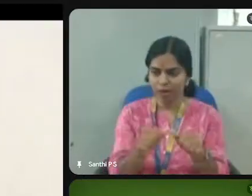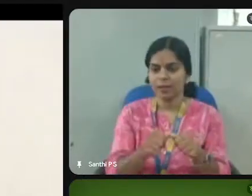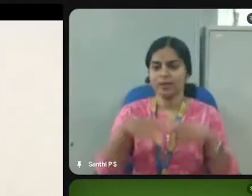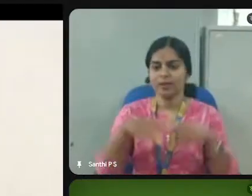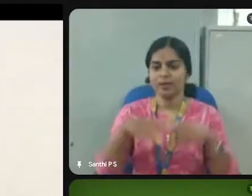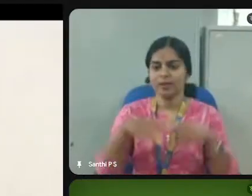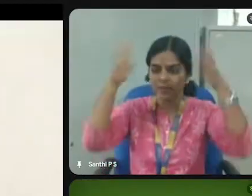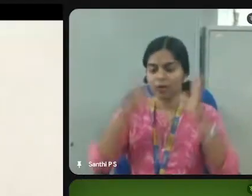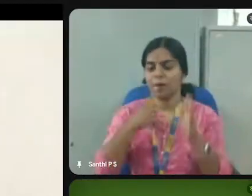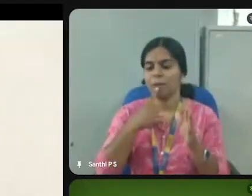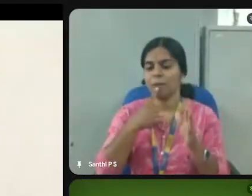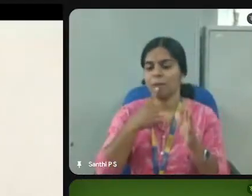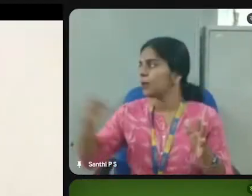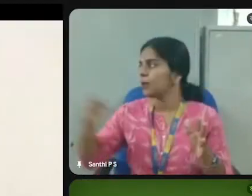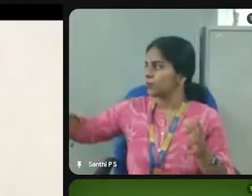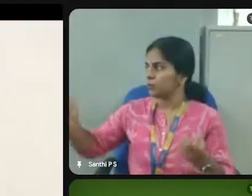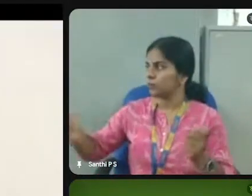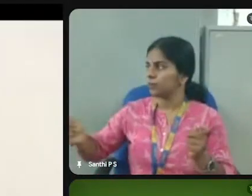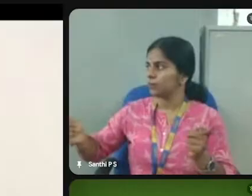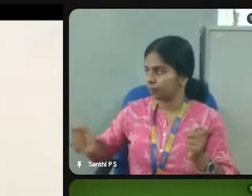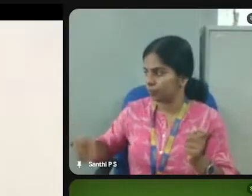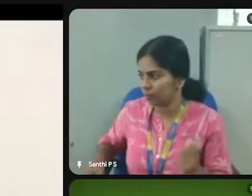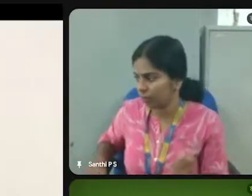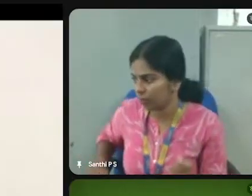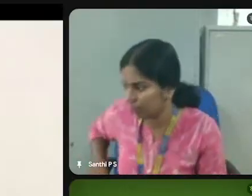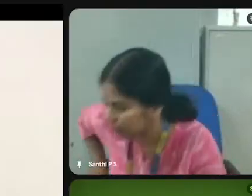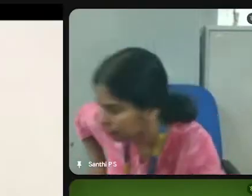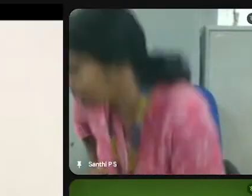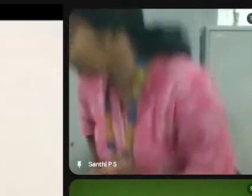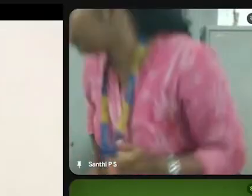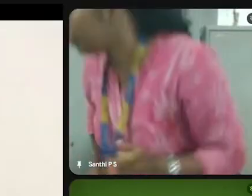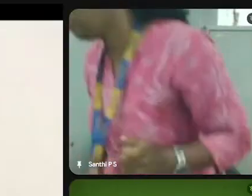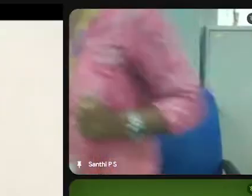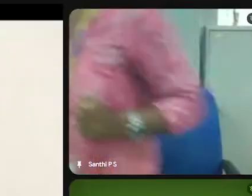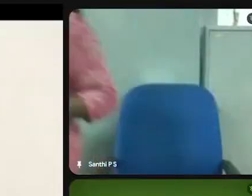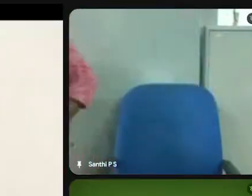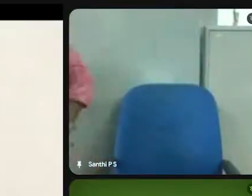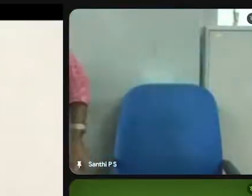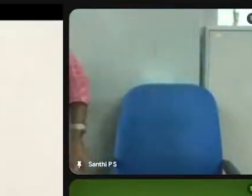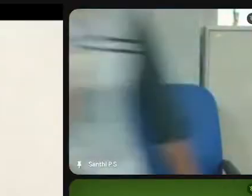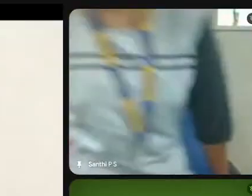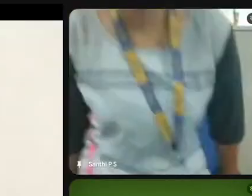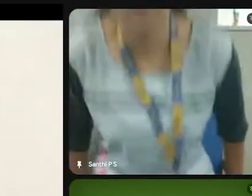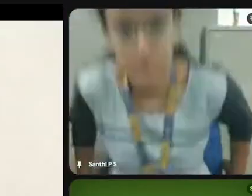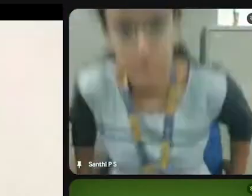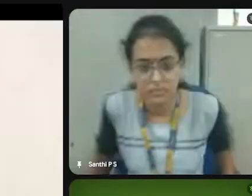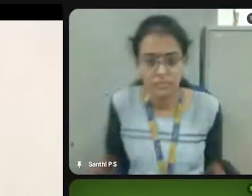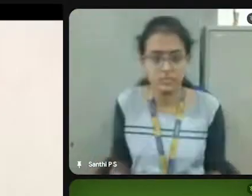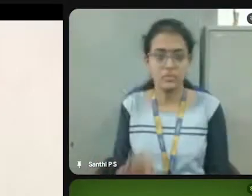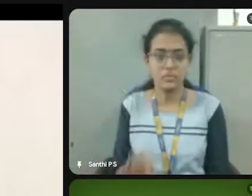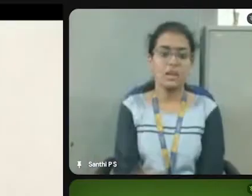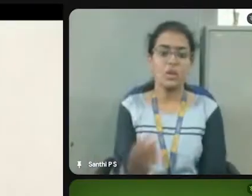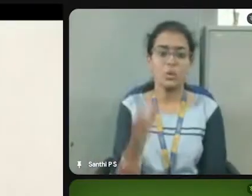അതിന് ശേഷം മാത്രമേ ഒരു പെൻസിൽ ഹോൾഡ് ചെയ്യാൻ കൊടുത്തതിന് ശേഷം കുട്ടിയെ കൊണ്ട് ആ ലെറ്റർ എഴുതിപ്പിക്കാൻ പറ്റുള്ളൂ. ഇത് ഒരു